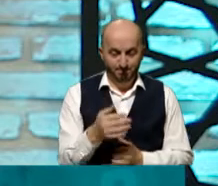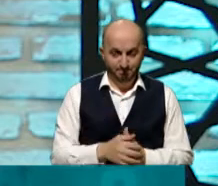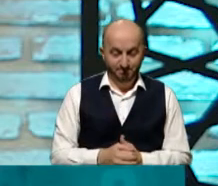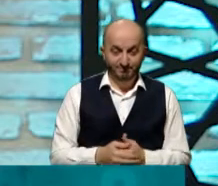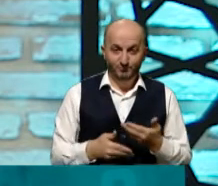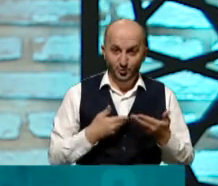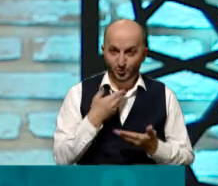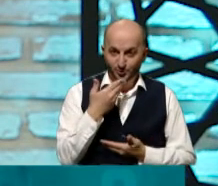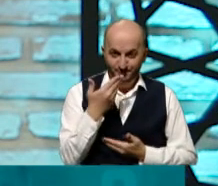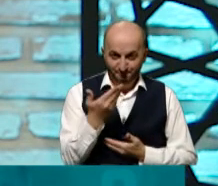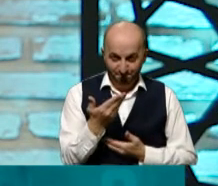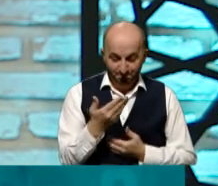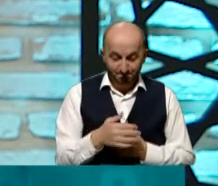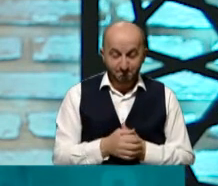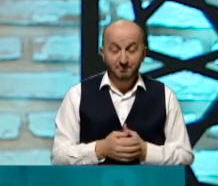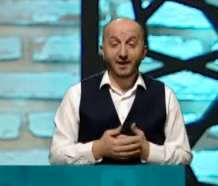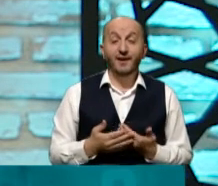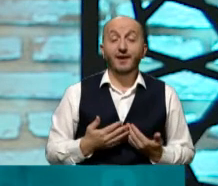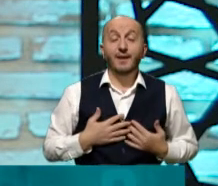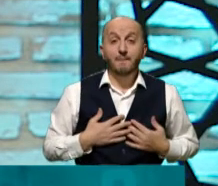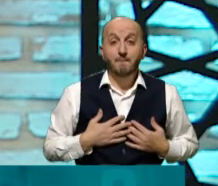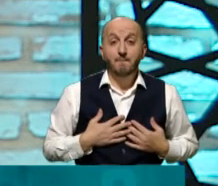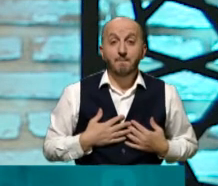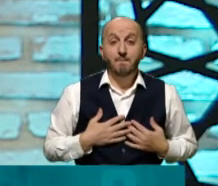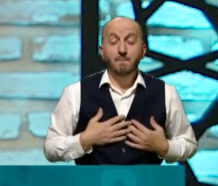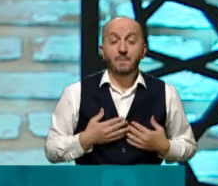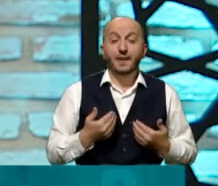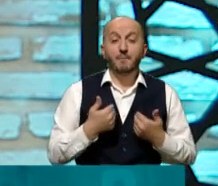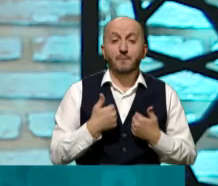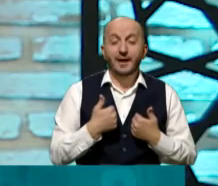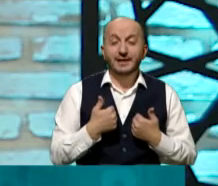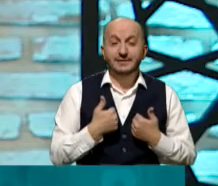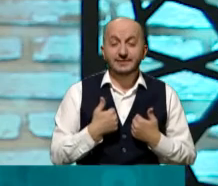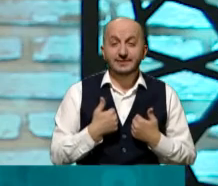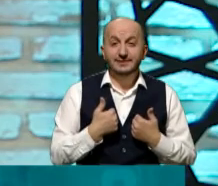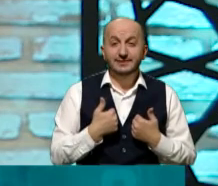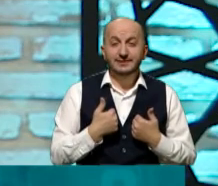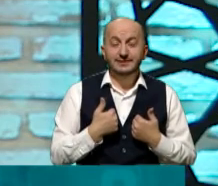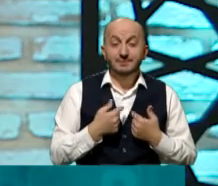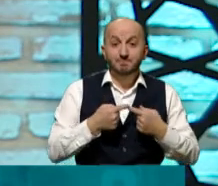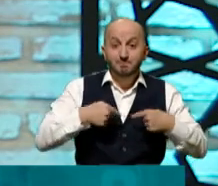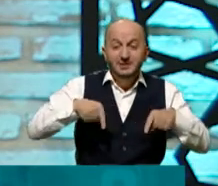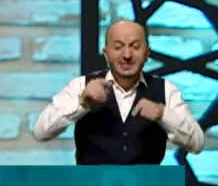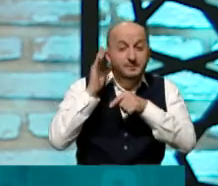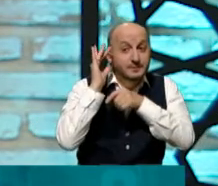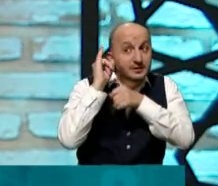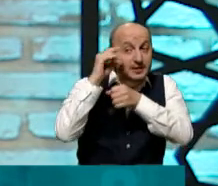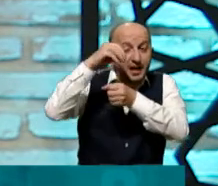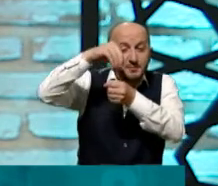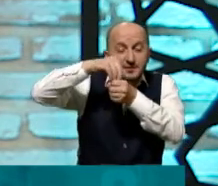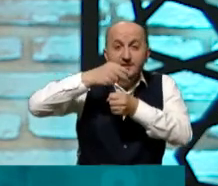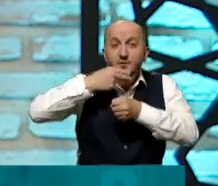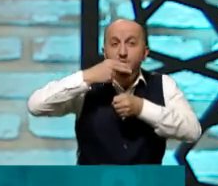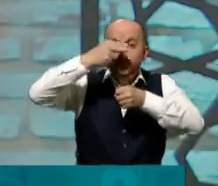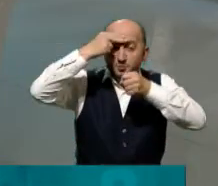Bey. Buyurun. Efendim, ben bizim camide cuma